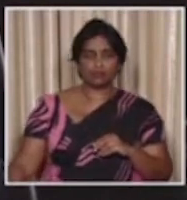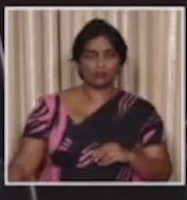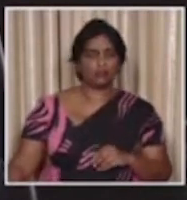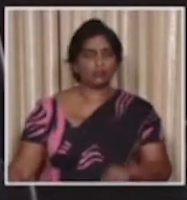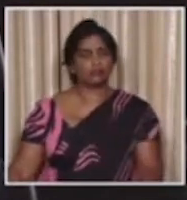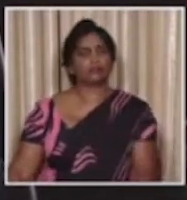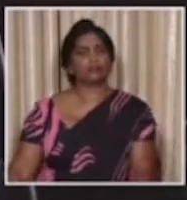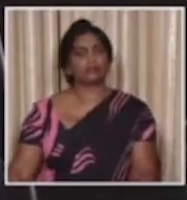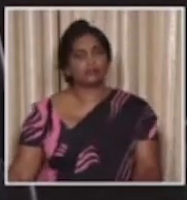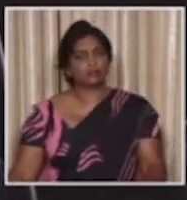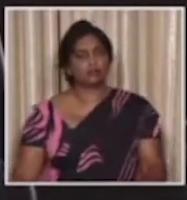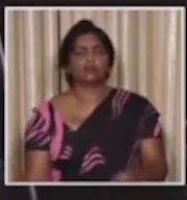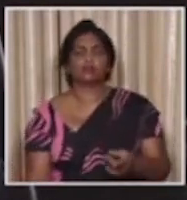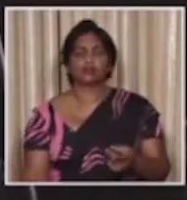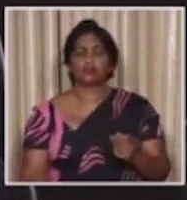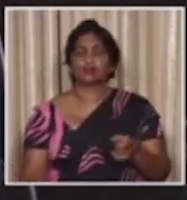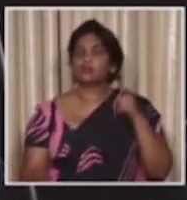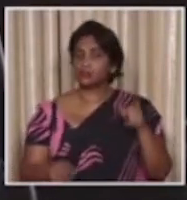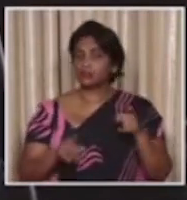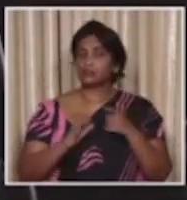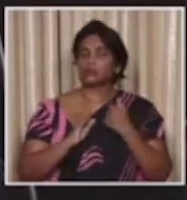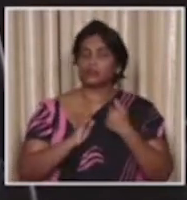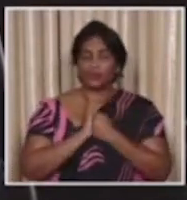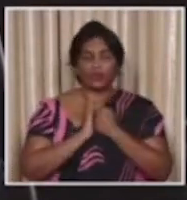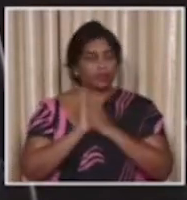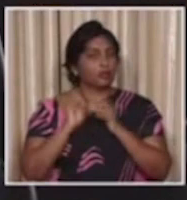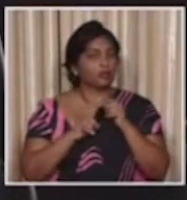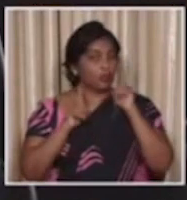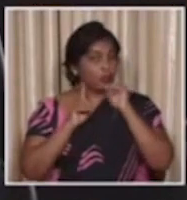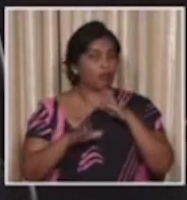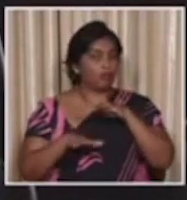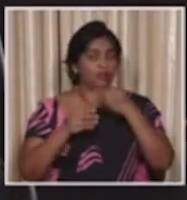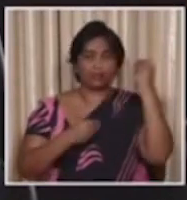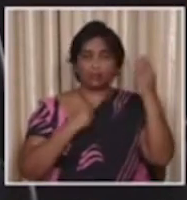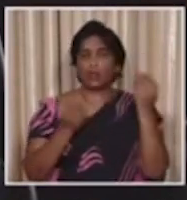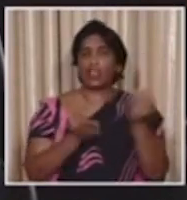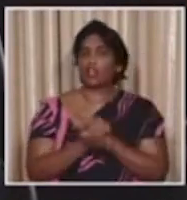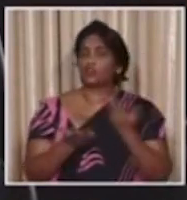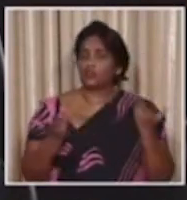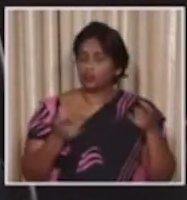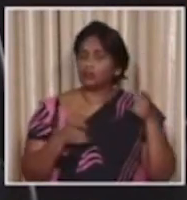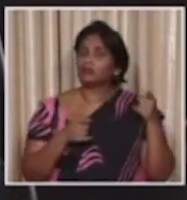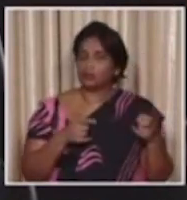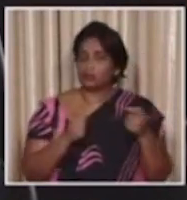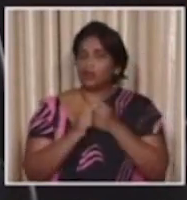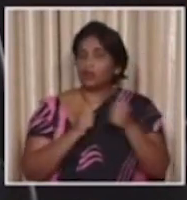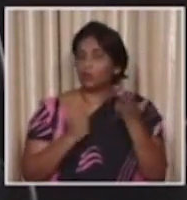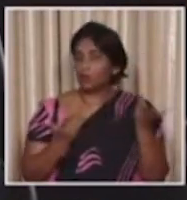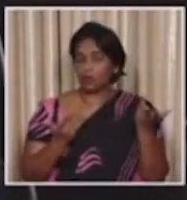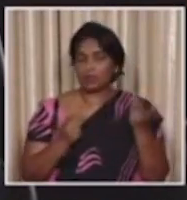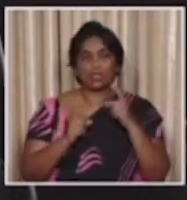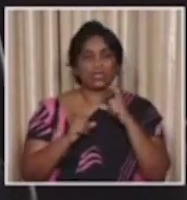එතකොට ගරු මන්ත්‍රීතුමිය මේ මේ ඉඩකඩන් ටික මෙහෙම දෙනකොට මේව ඉතුරු වෙන්නේ නැහැ. එතකොට මේව කරන්නේ කවුද?